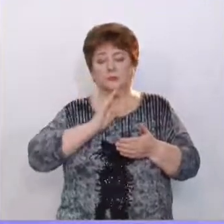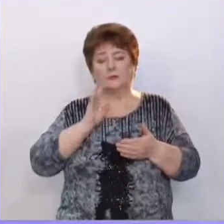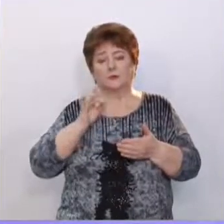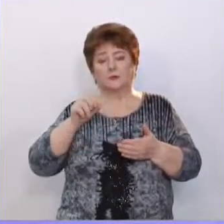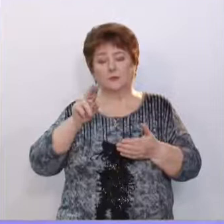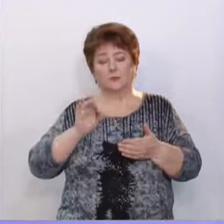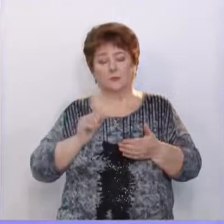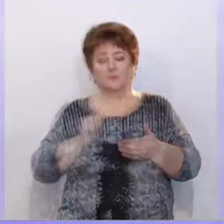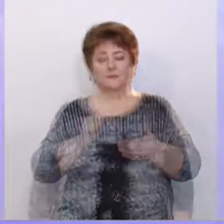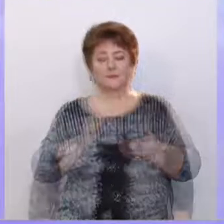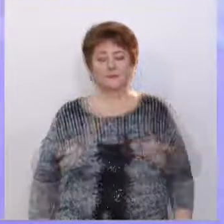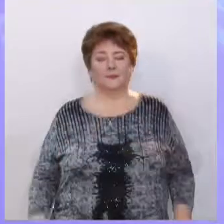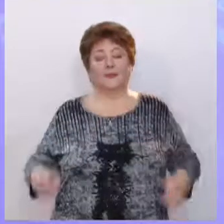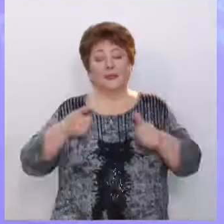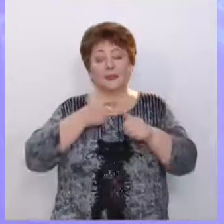рода.